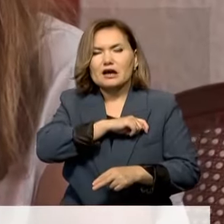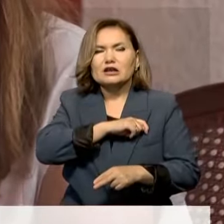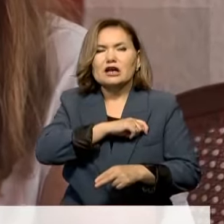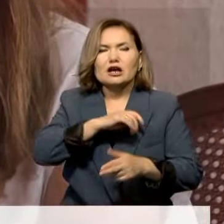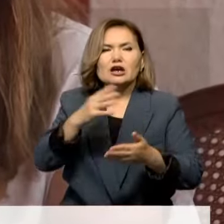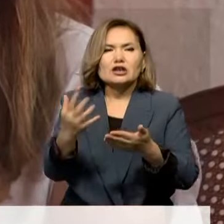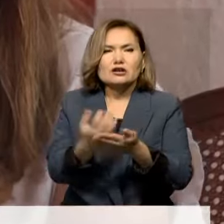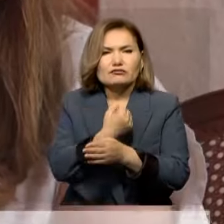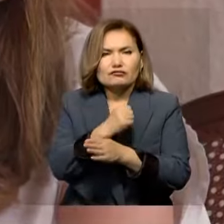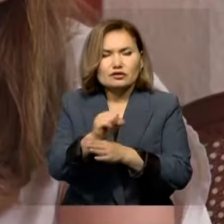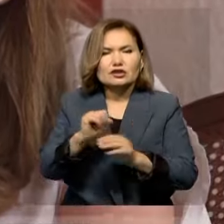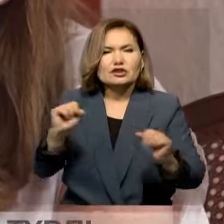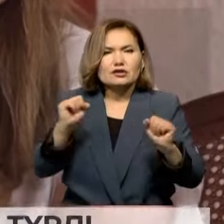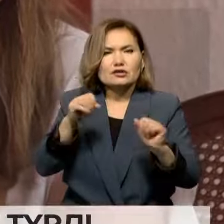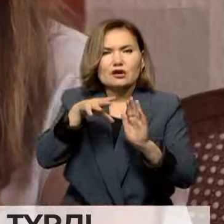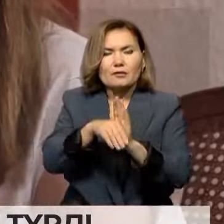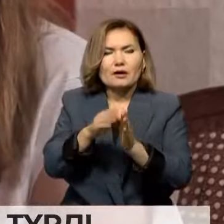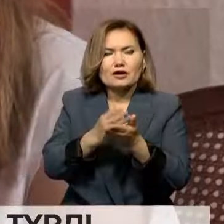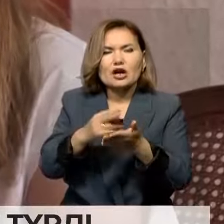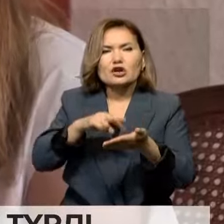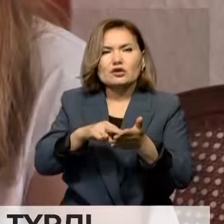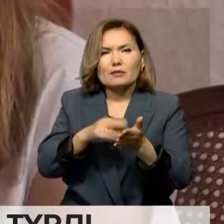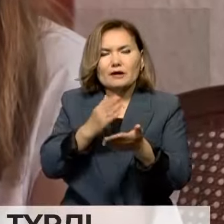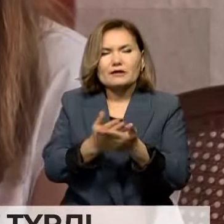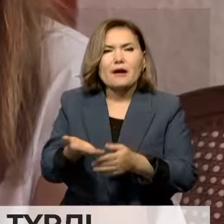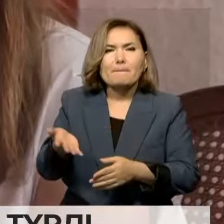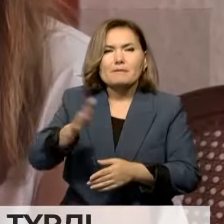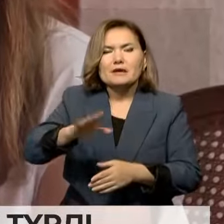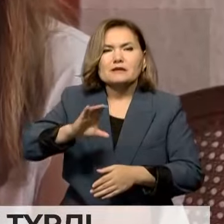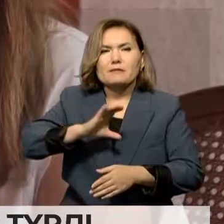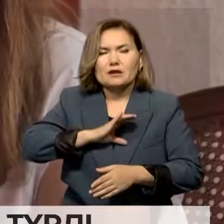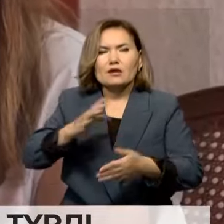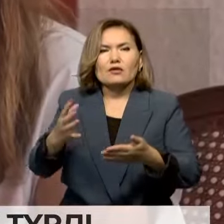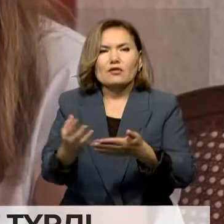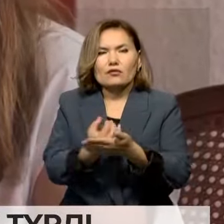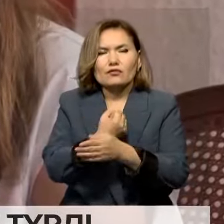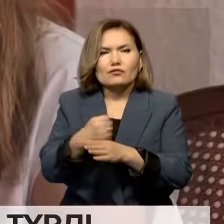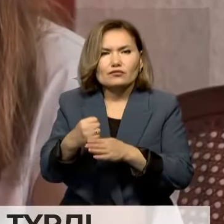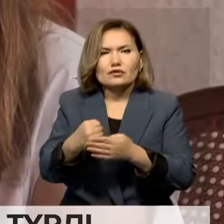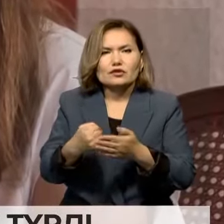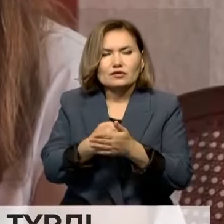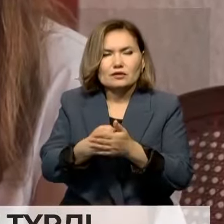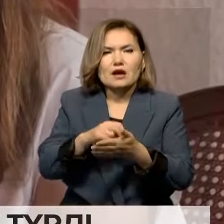бар. Енді жоспарлап қойдық, біз медаль әкелеміз ба деп Испанияға.